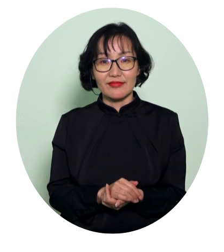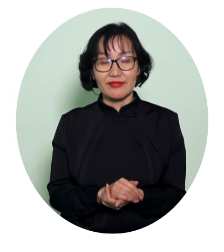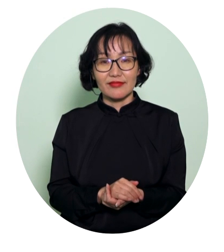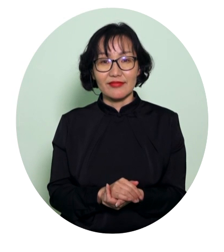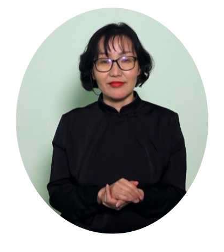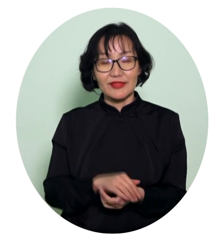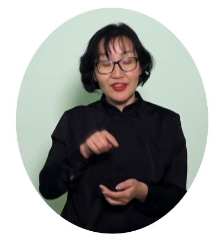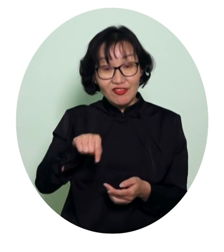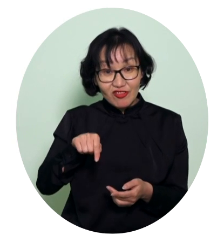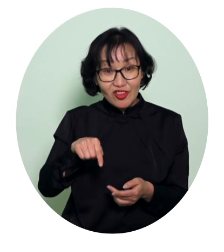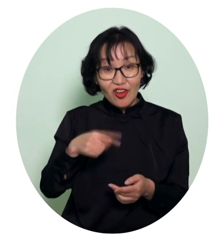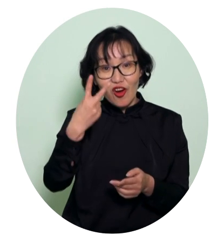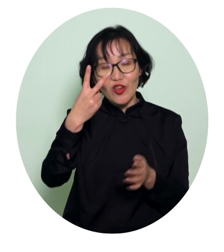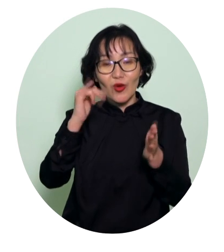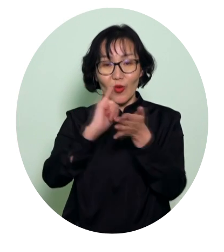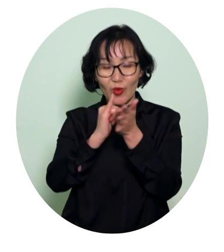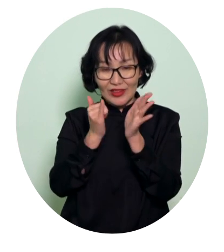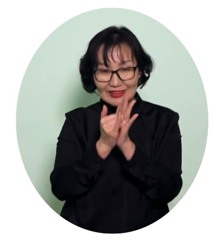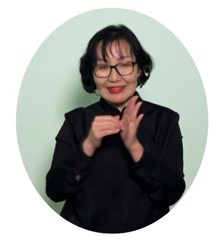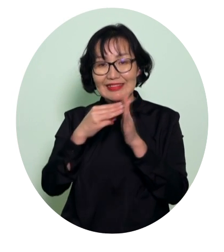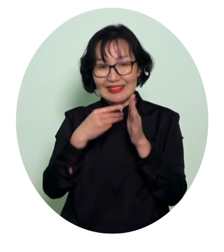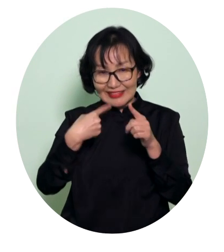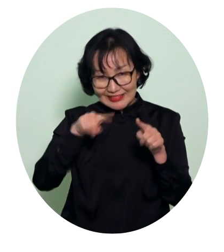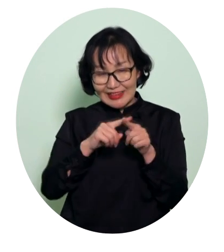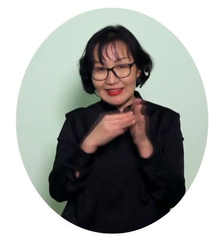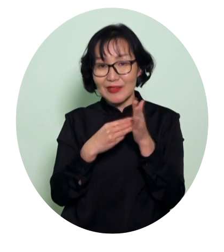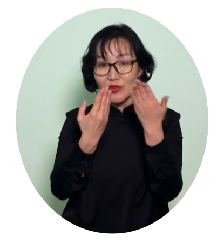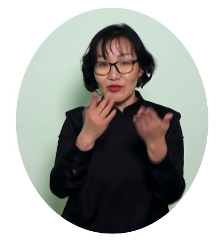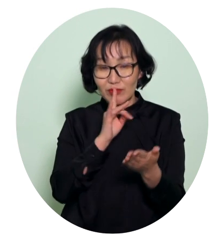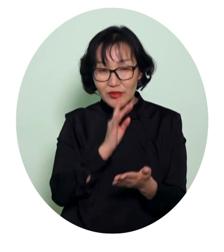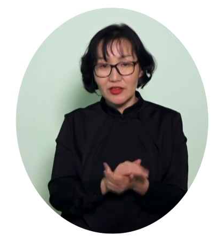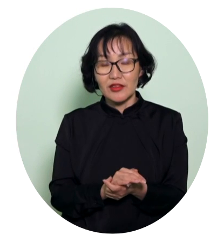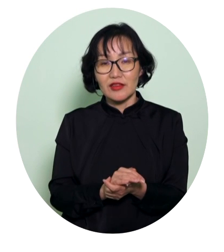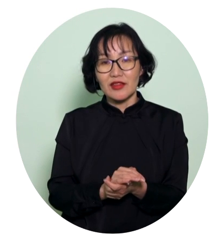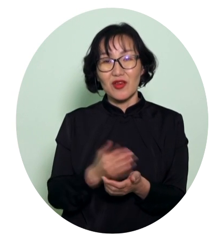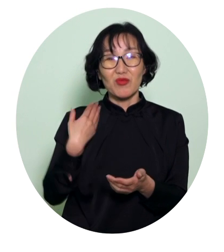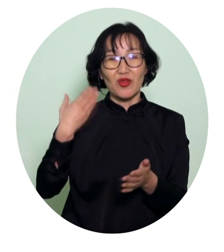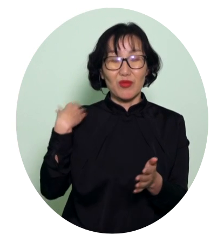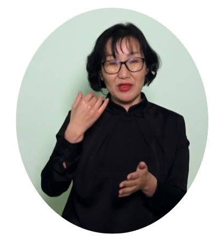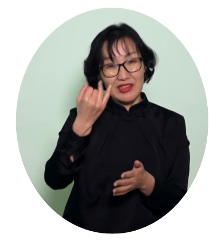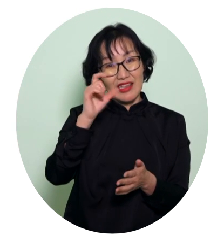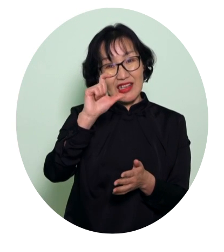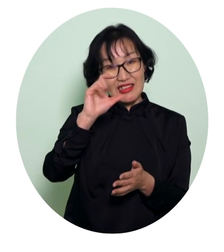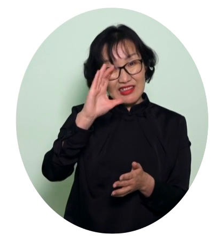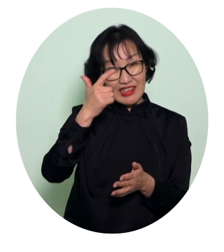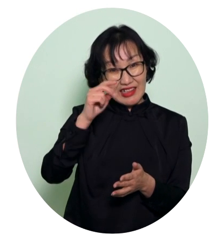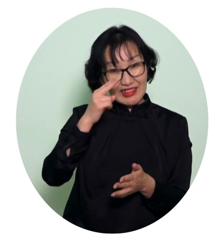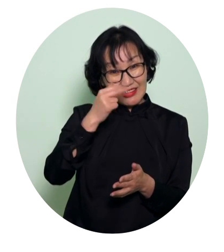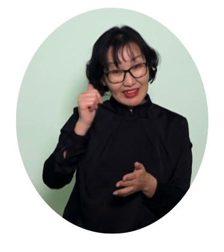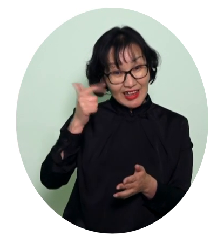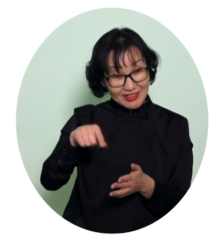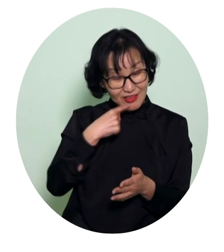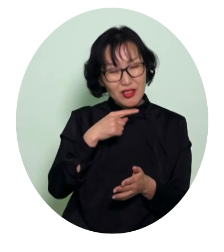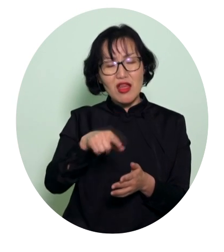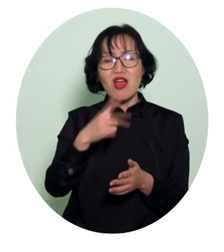За энэ дээр багш нь 2 үгийг тайлбарыг дахин хийхээр за бид нар өмнө эсгэл дааг гэж ихийгээ хөхөж